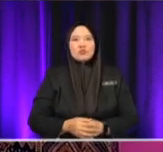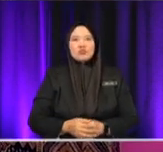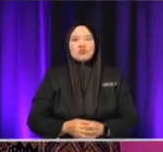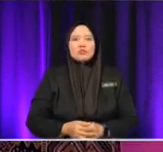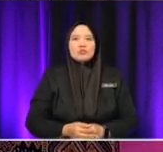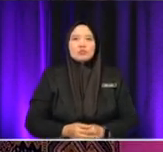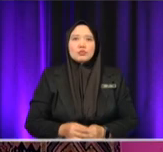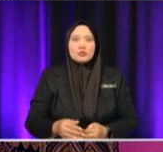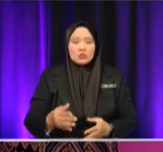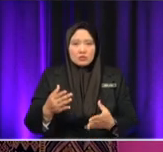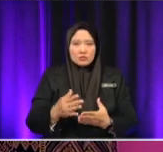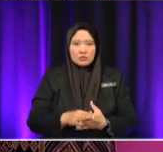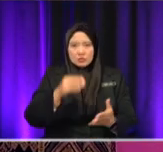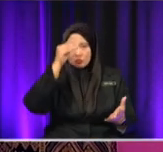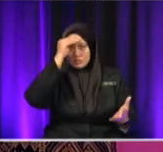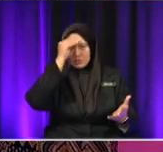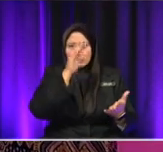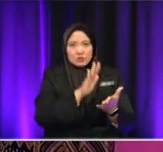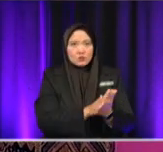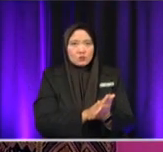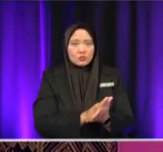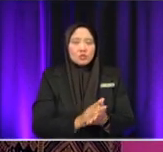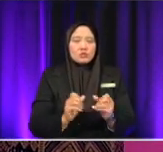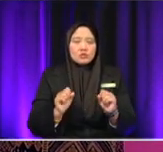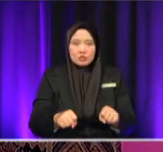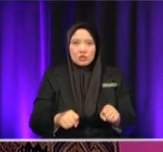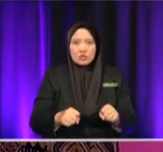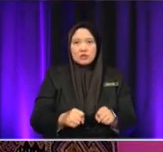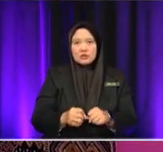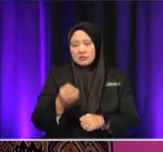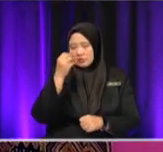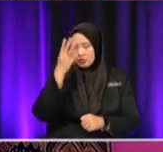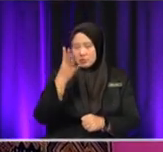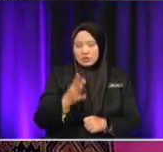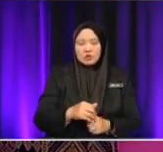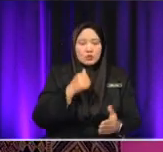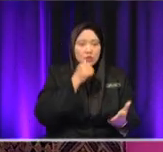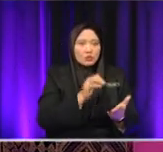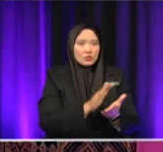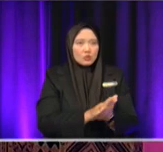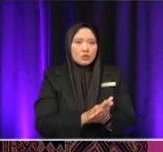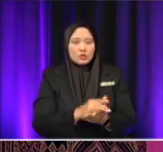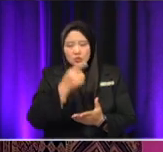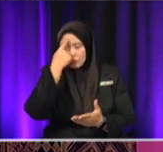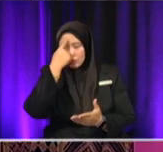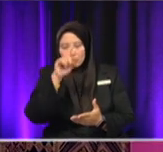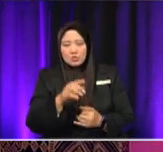melakukan tanggung jawab tanggung jawab seperti di mana akhirnya menjaga anak-anak dan sebagainya Oke seterusnya Oke